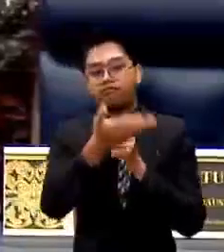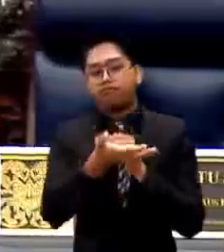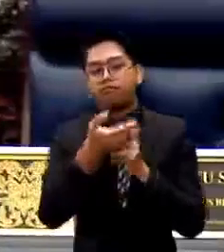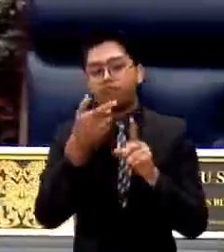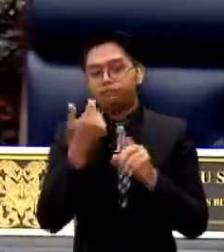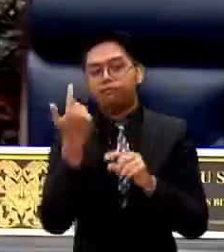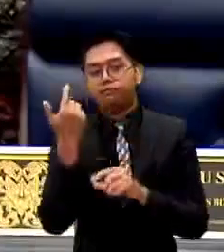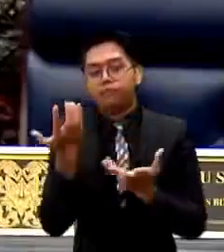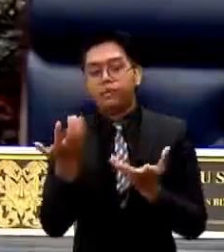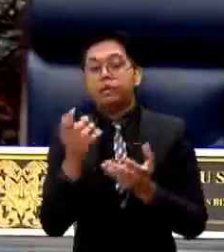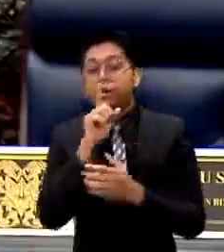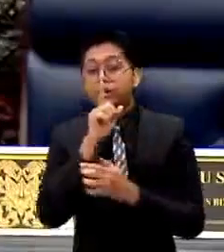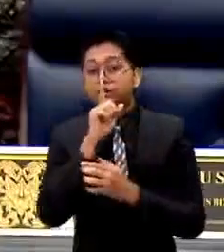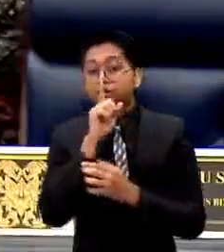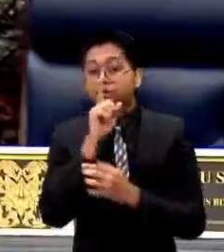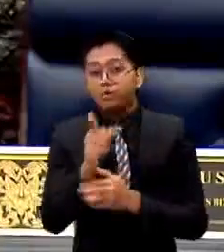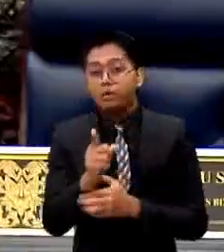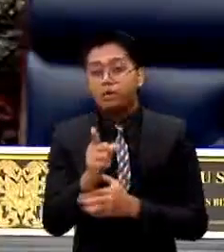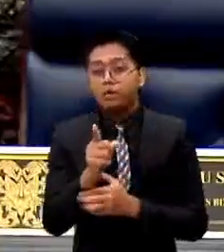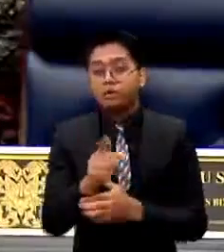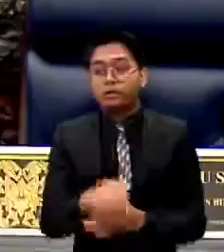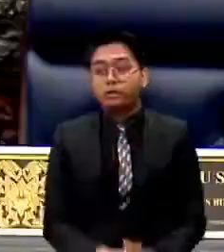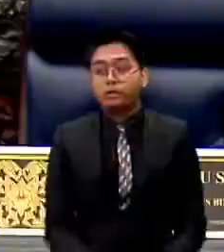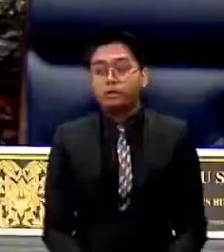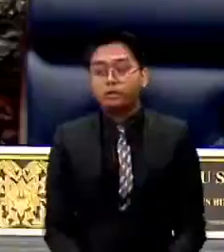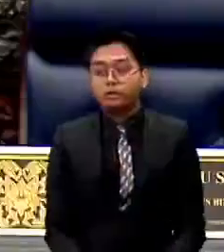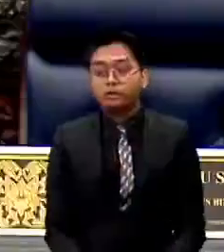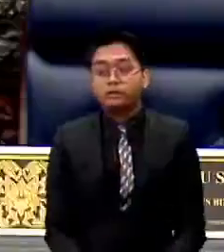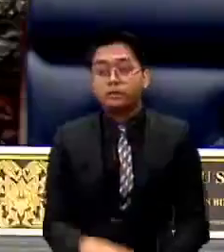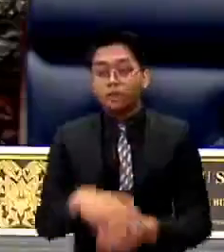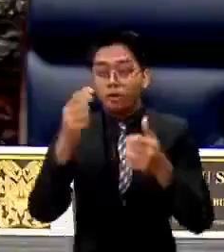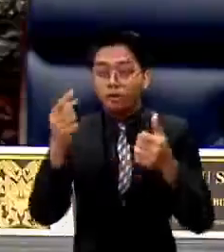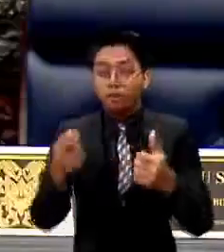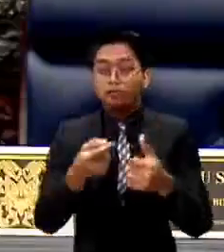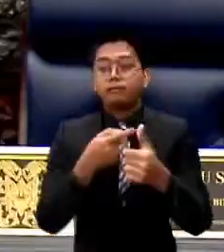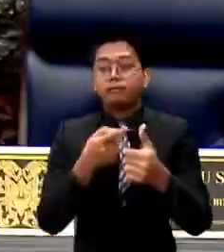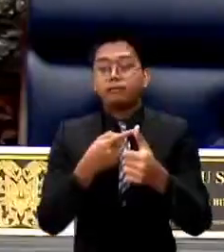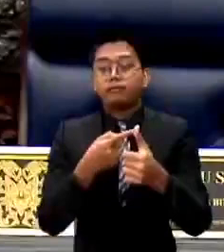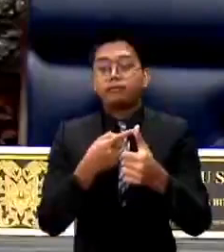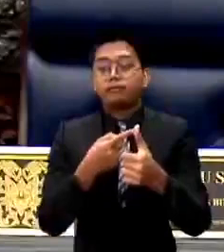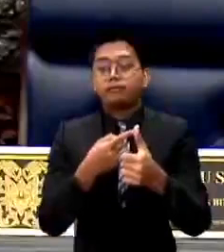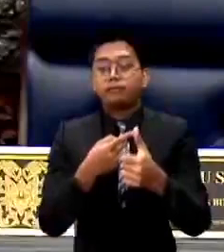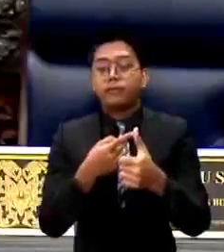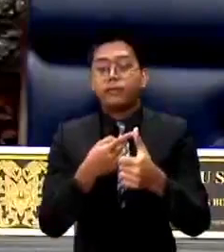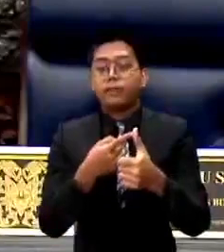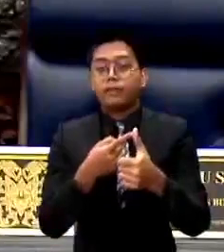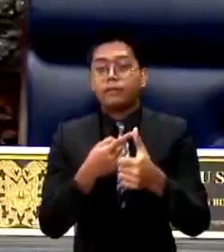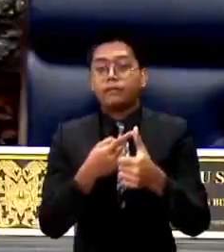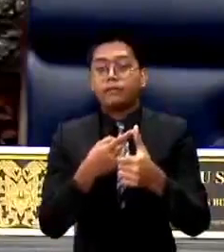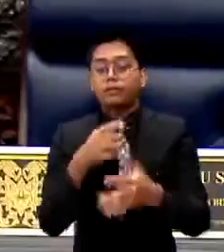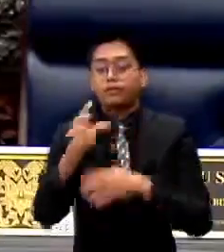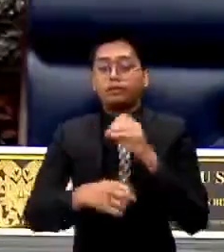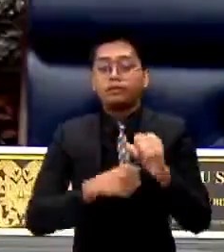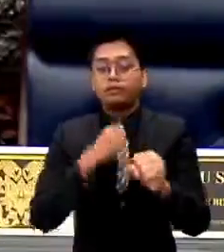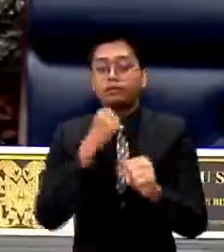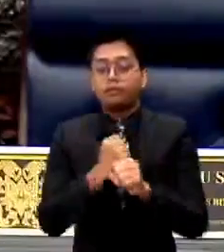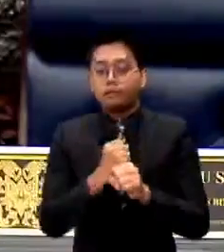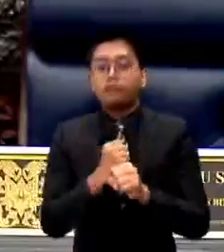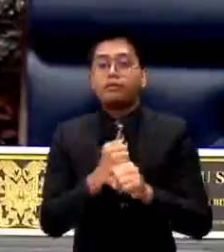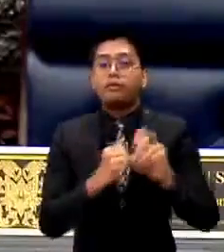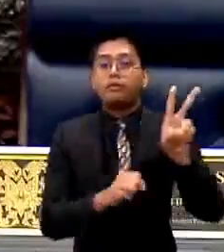itu sebenarnya tidak berdasar pertama pada tahun pada Tahun